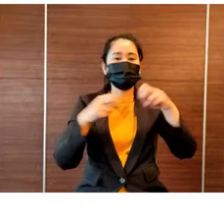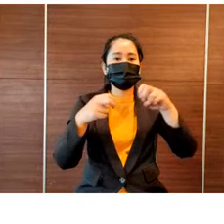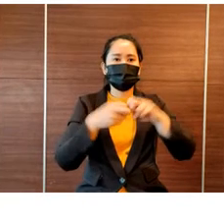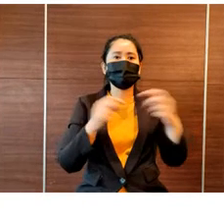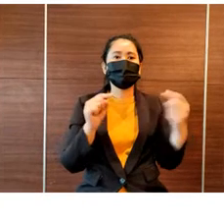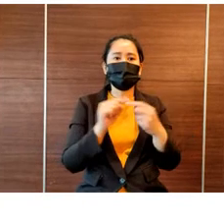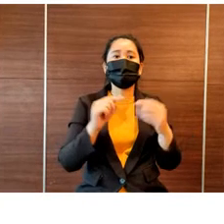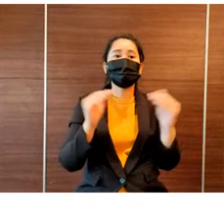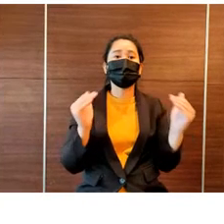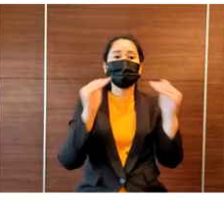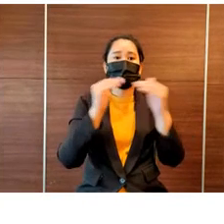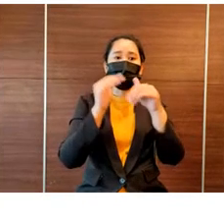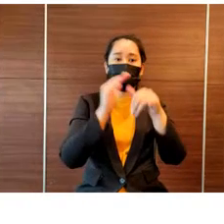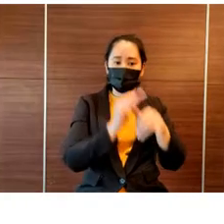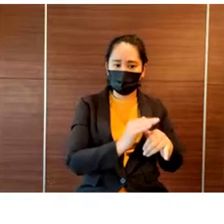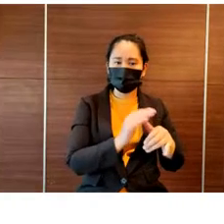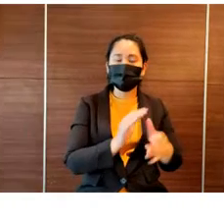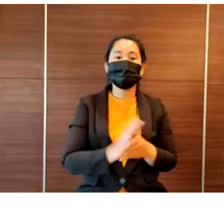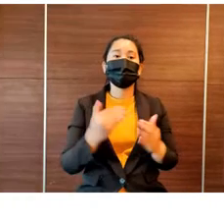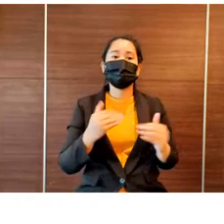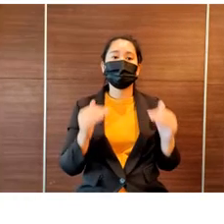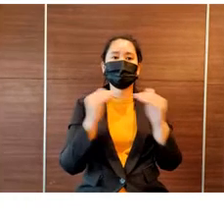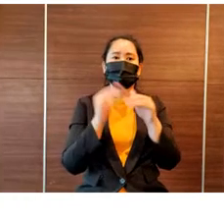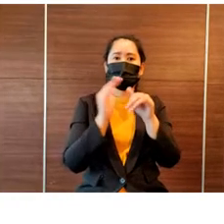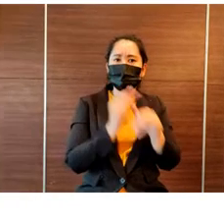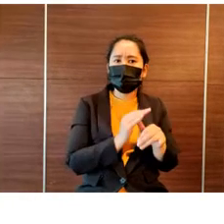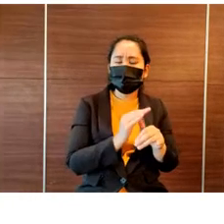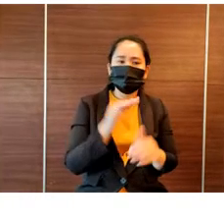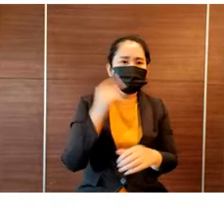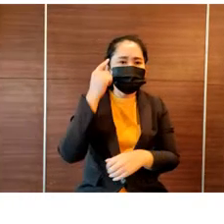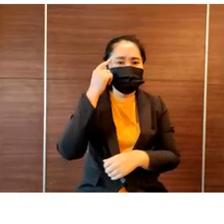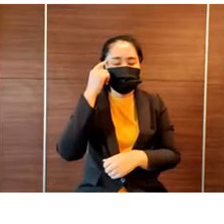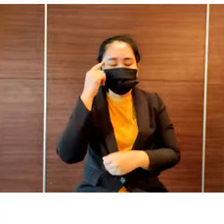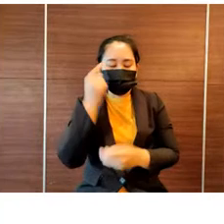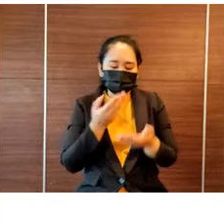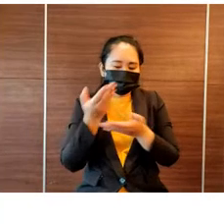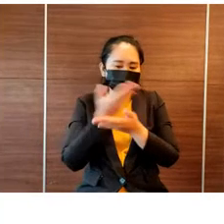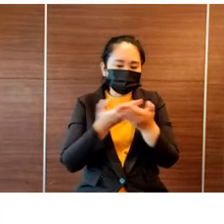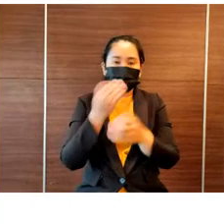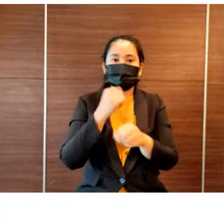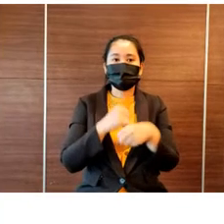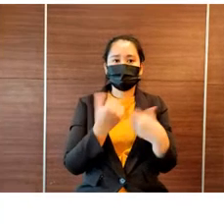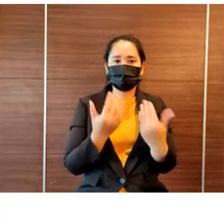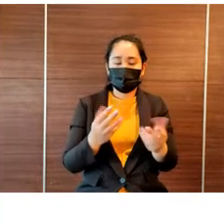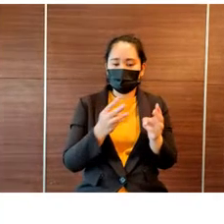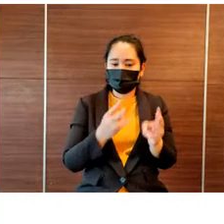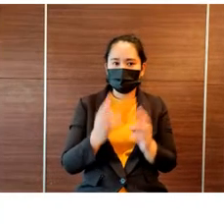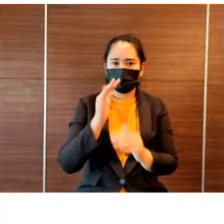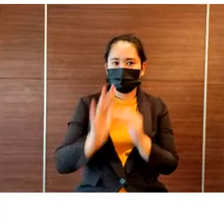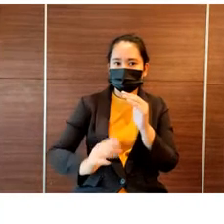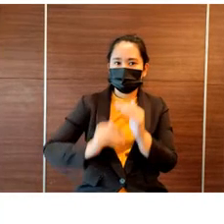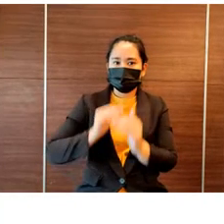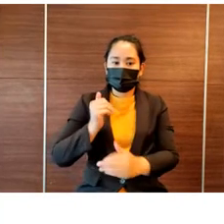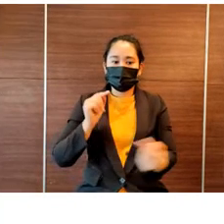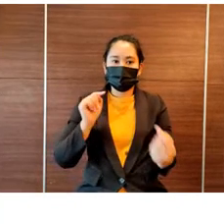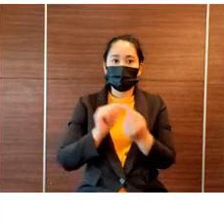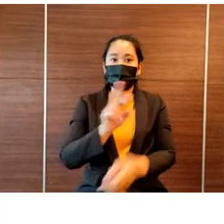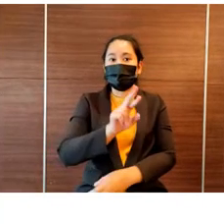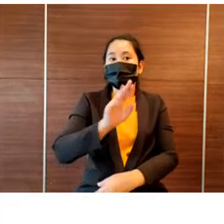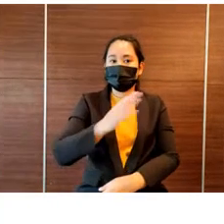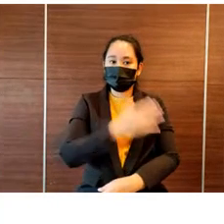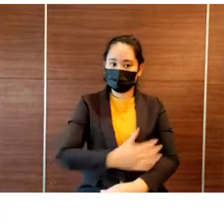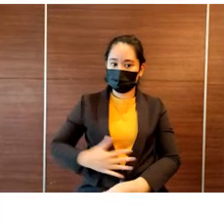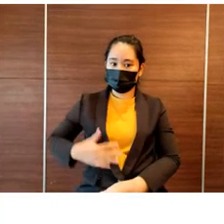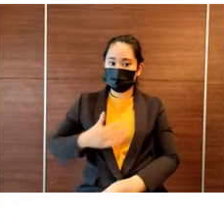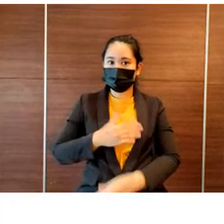การละเมิดสิทธินะคะสิทธิมนุษยชนและจะทำยังไงในการที่จะปรับปรุงพัฒนาการเข้าถึงบริการสุขภาพไม่ใช่เฉพาะท